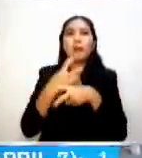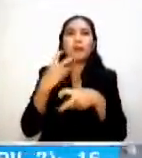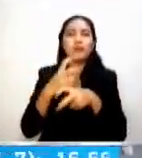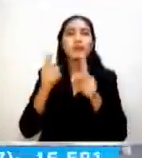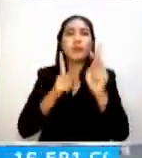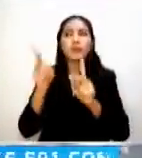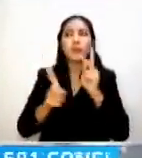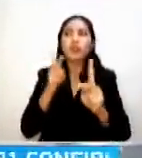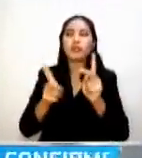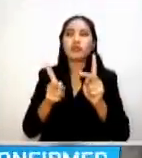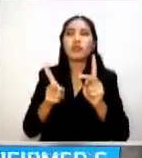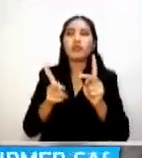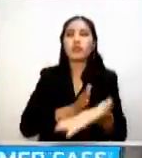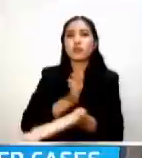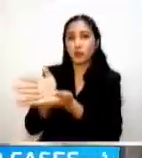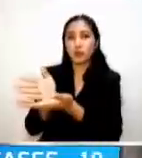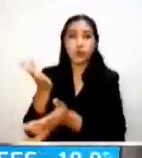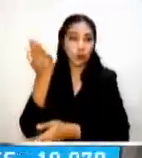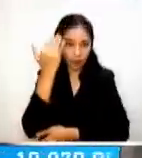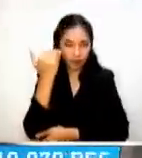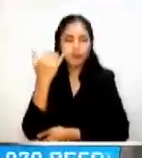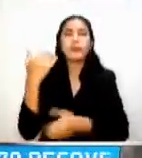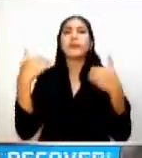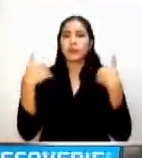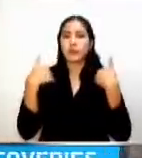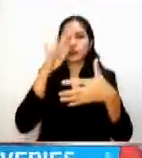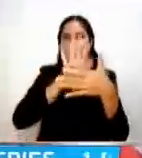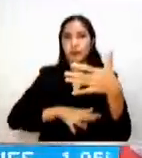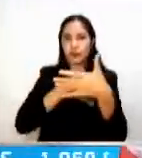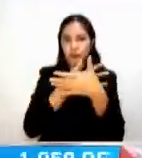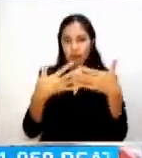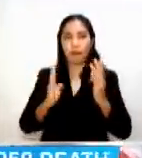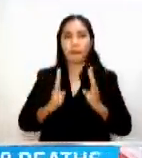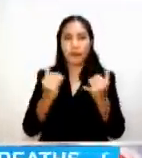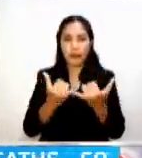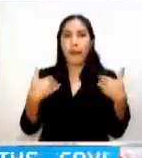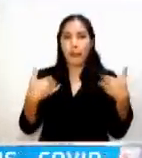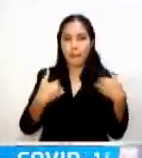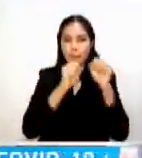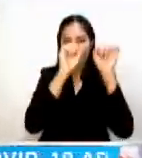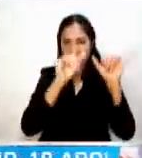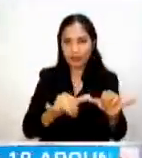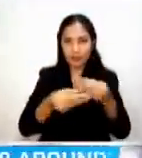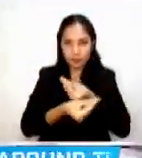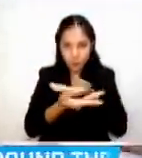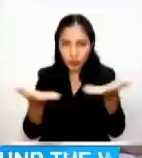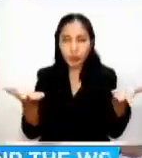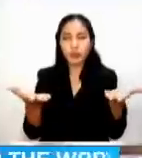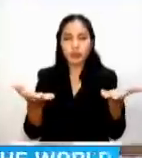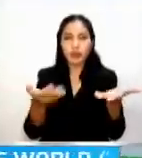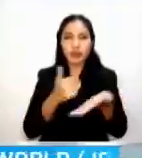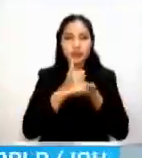schedule at bawat barangay ay merong mga ginagawa na pagbibigay ng ayuda. Hindi na nila kinakailangan dumayo pa